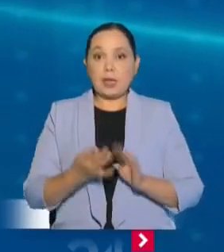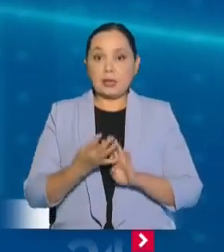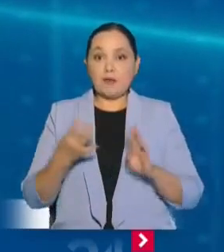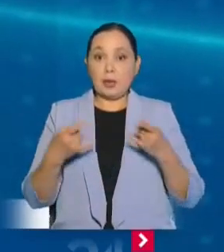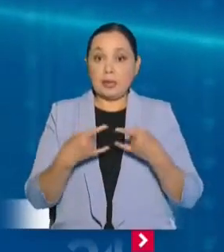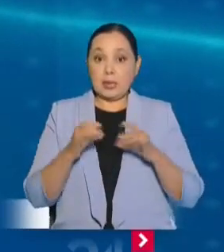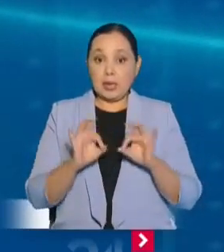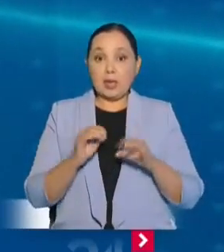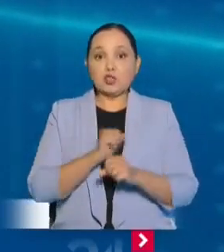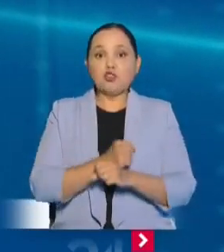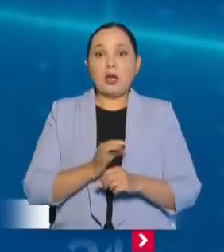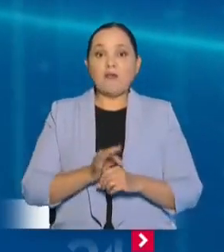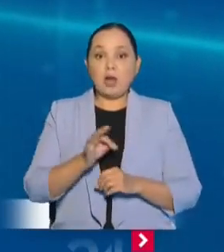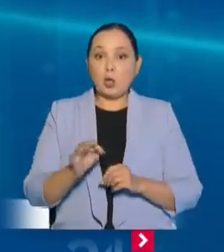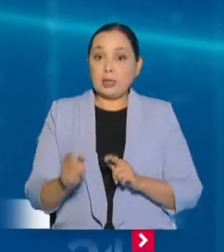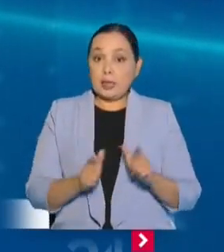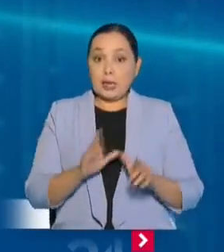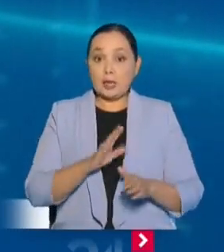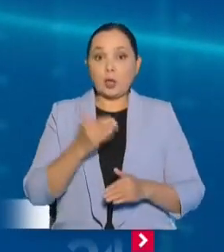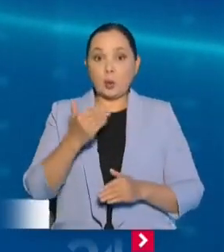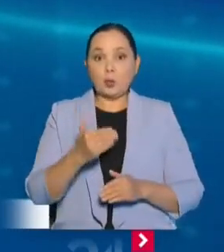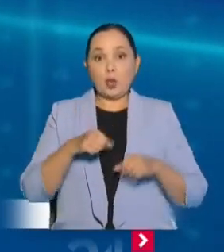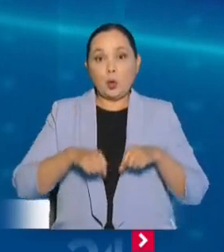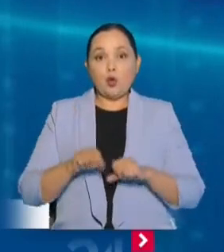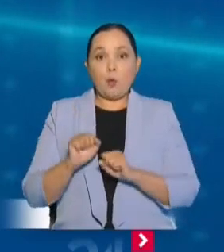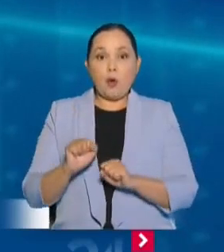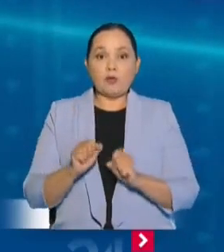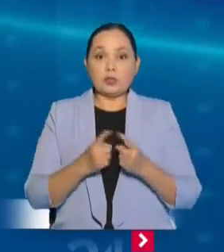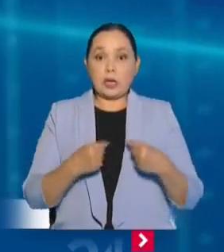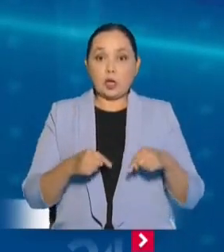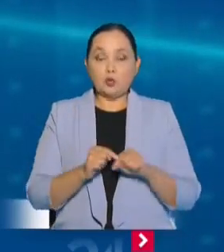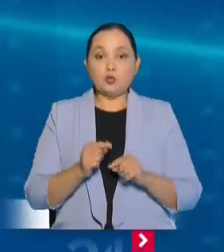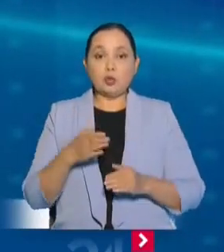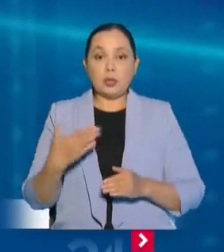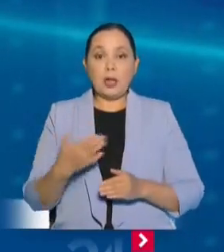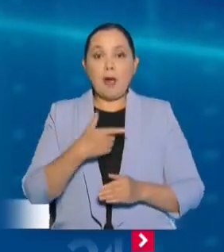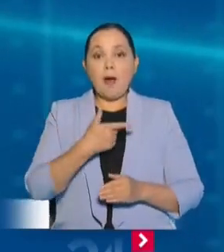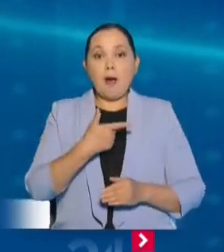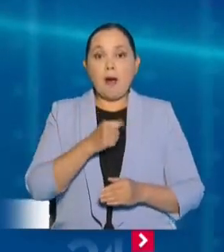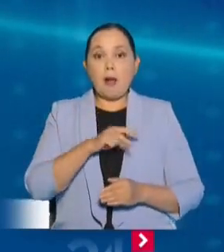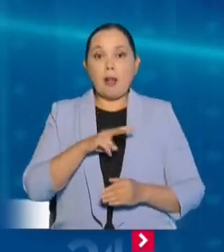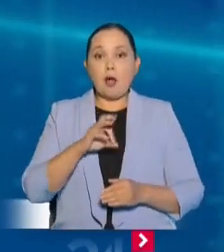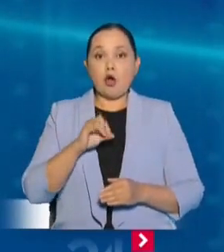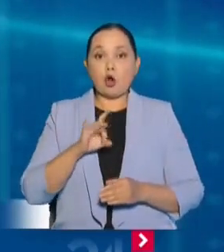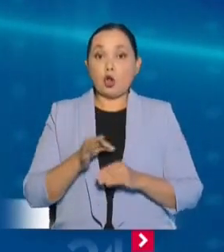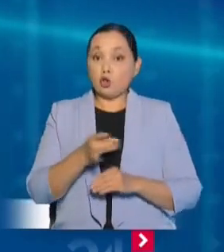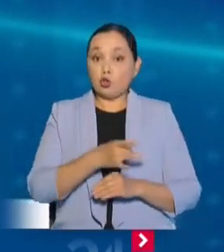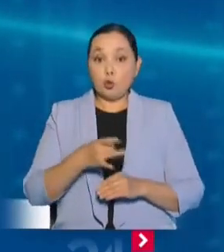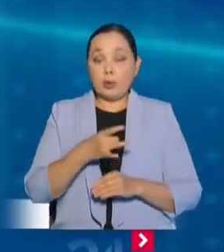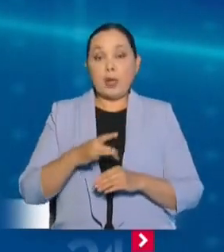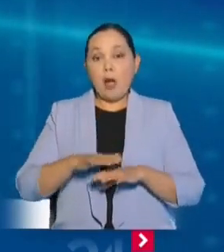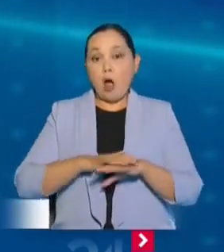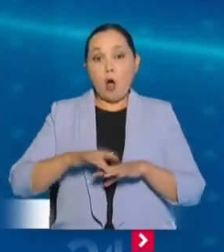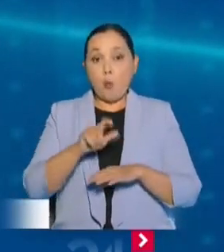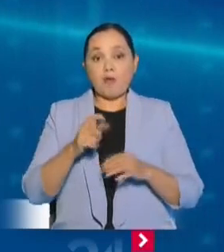Navbatdagi lavhamiz ham Jizzax viloyatidan tayyorlangan. Unda huquqni muhofaza qiluvchi organlar tomonidan G'allaorol tumanida tashkil etilgan ommaviy